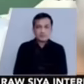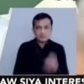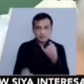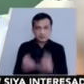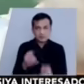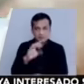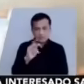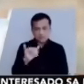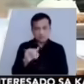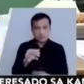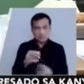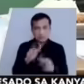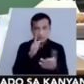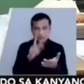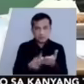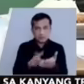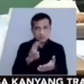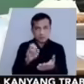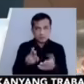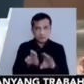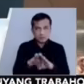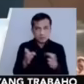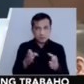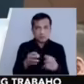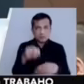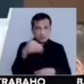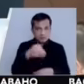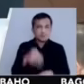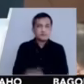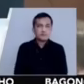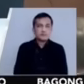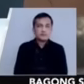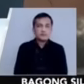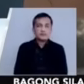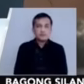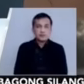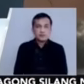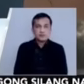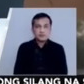waver para mabuksan ang kanyang mga bank account